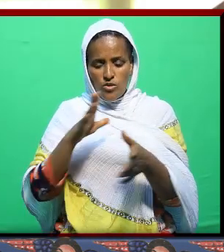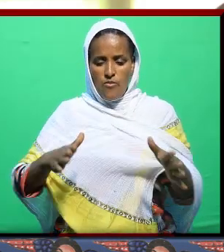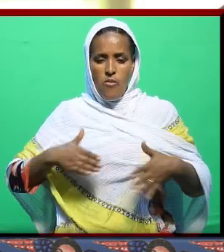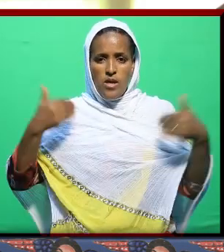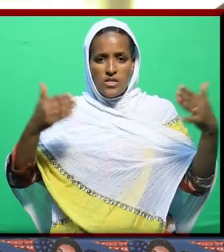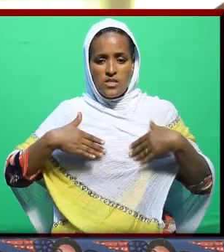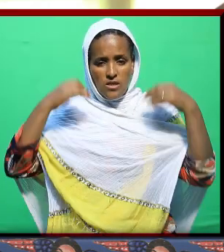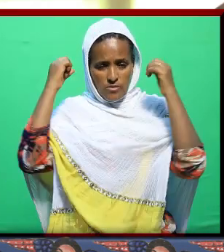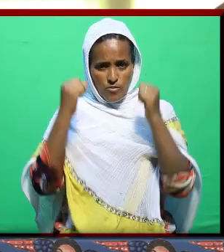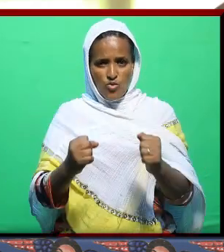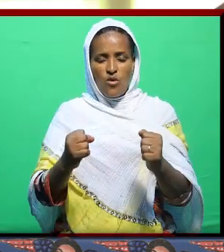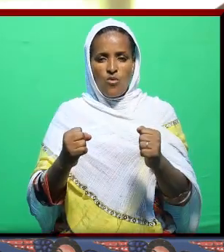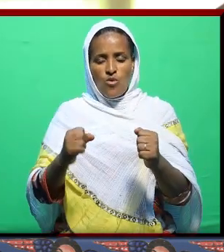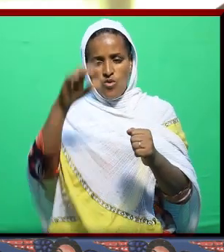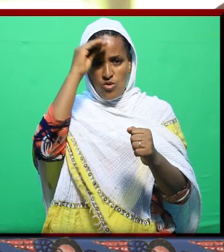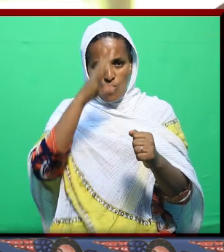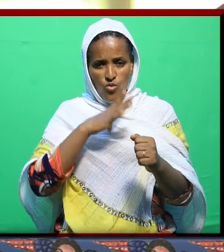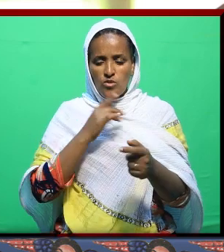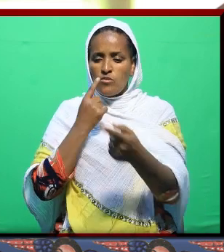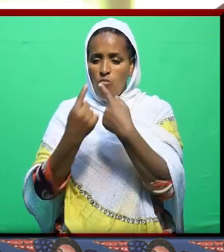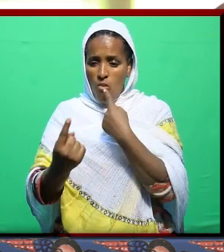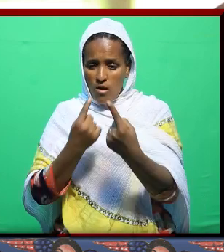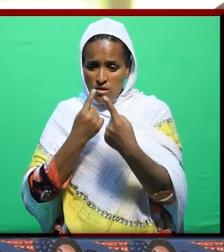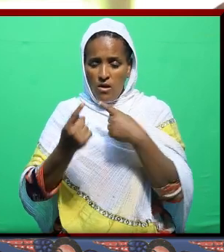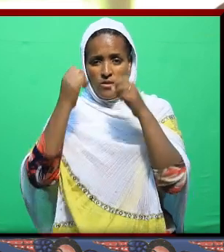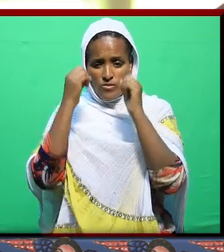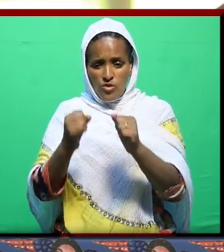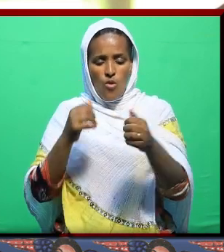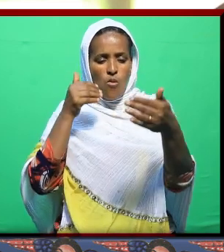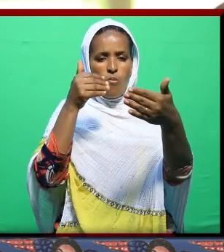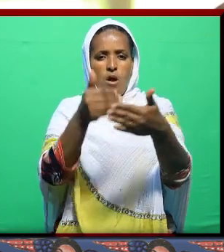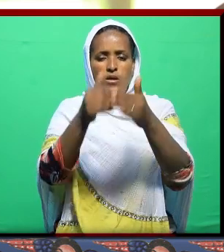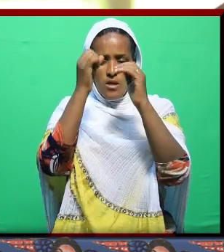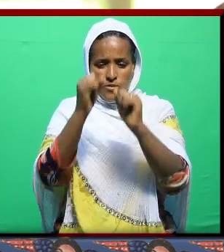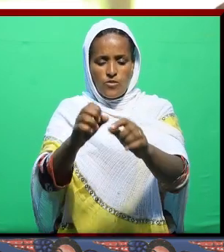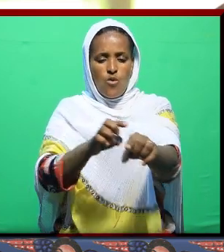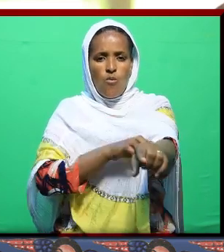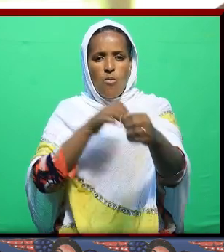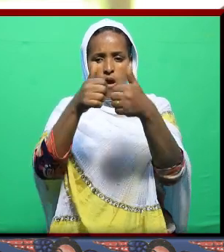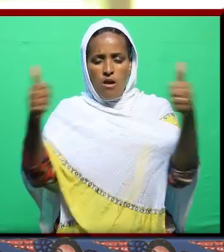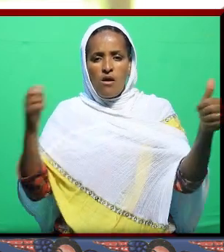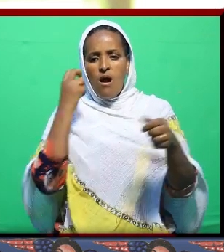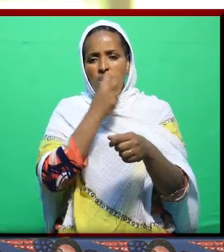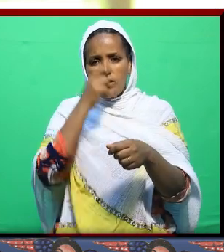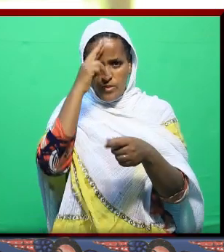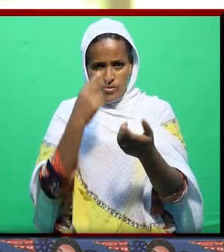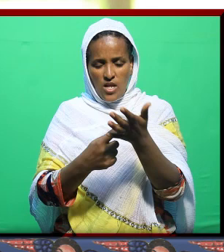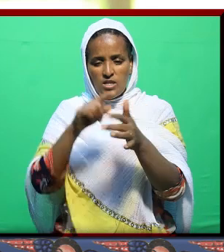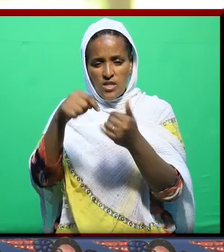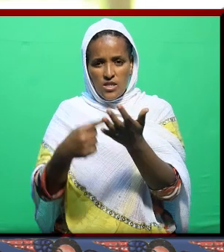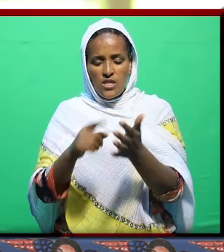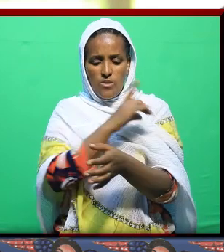ሰዎችን ማስደሰት የሚቻለው ሰዎችን ማነጋገር የሚሰዎችን ማቅረብ የሚቻለው ማራቀም የሚቻለው በአንደበት ስለሆነ ነው።